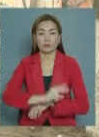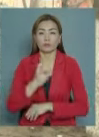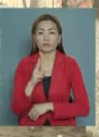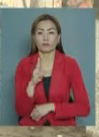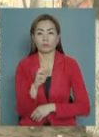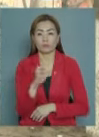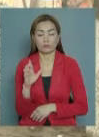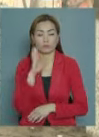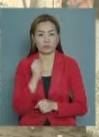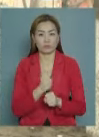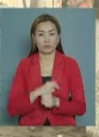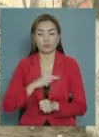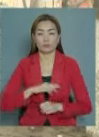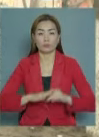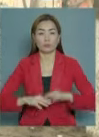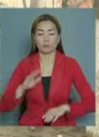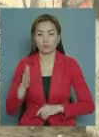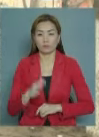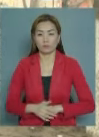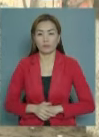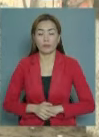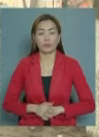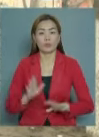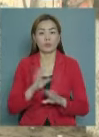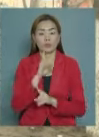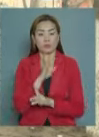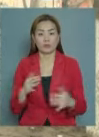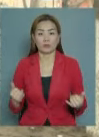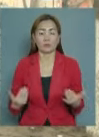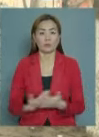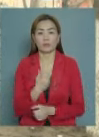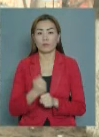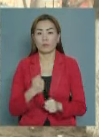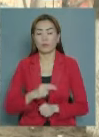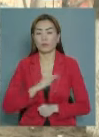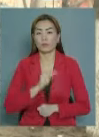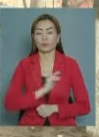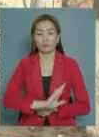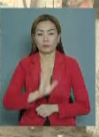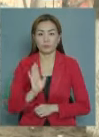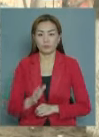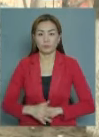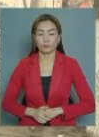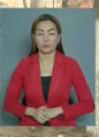куб болатын су резервуары жасалуда. Қазіргі таңда күннің қолайсыздығына байланысты қазір қайта көму жұмыстары кішкене тұралап тұр.